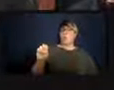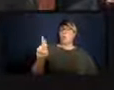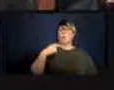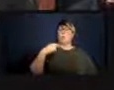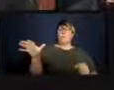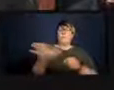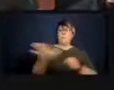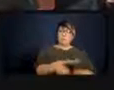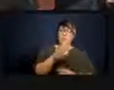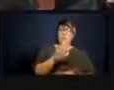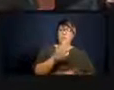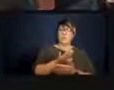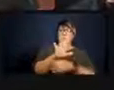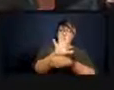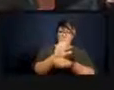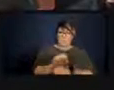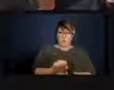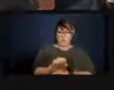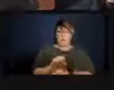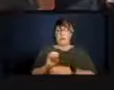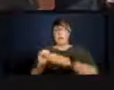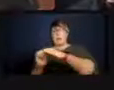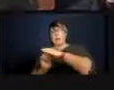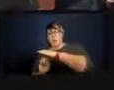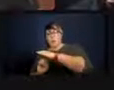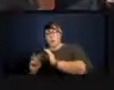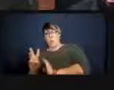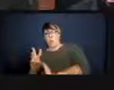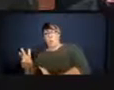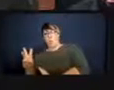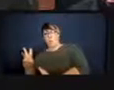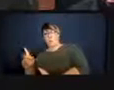المونتسوري، وأيضا لدينا